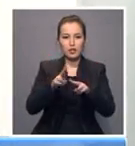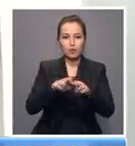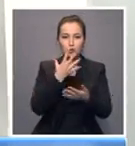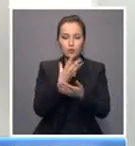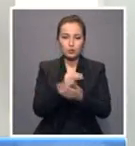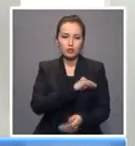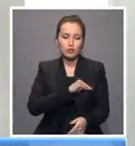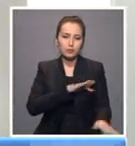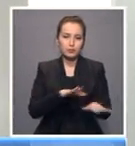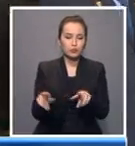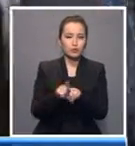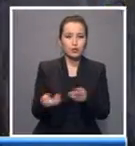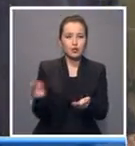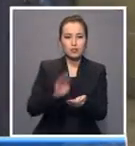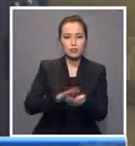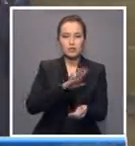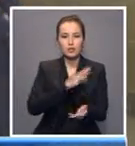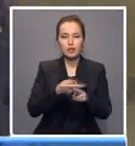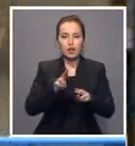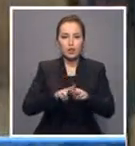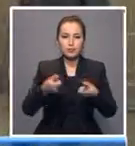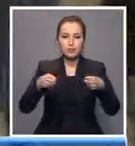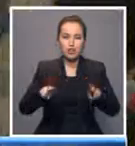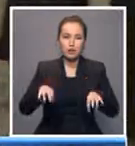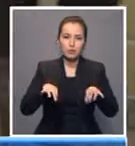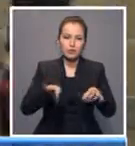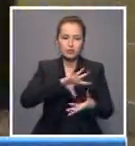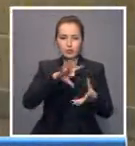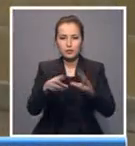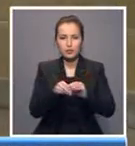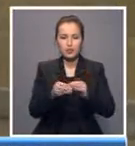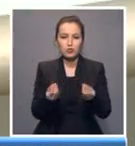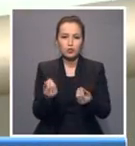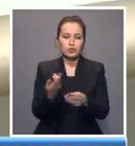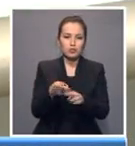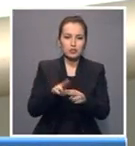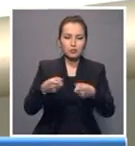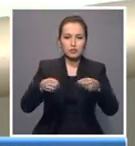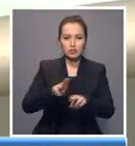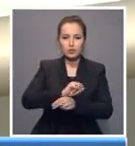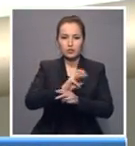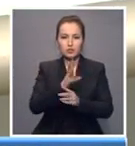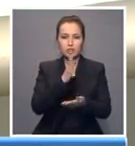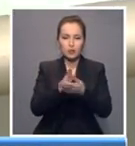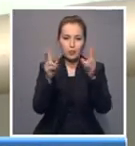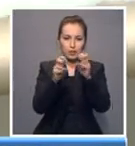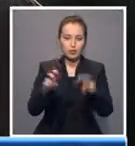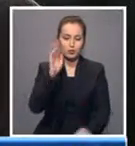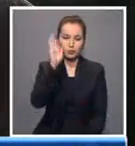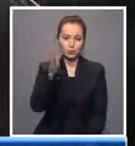жұмысымен де танысты. Бұл жерде қалашыққа кіретін автокөліктер мен заттардың барлығы арнайы құралмен жабдықталған көлікте тексерістен өтеді.